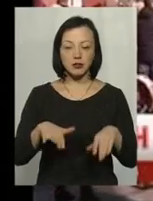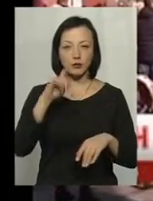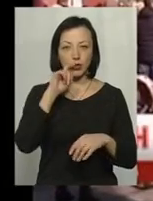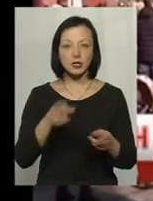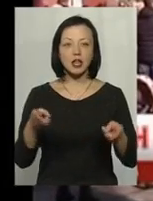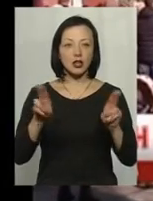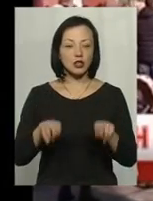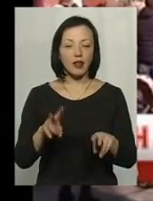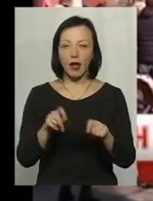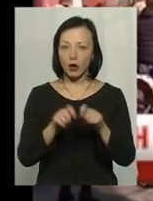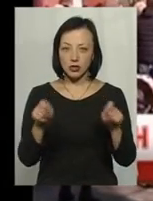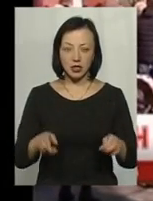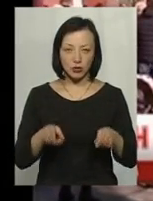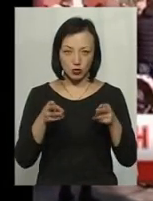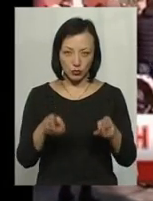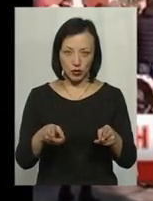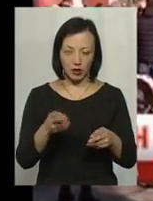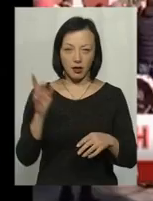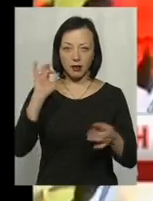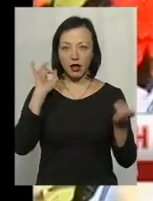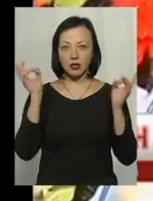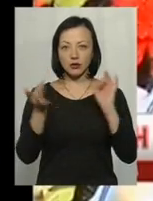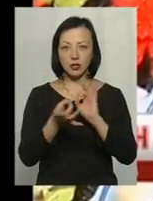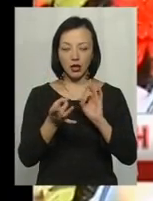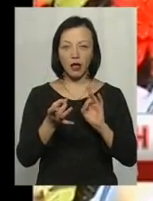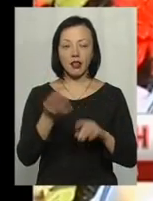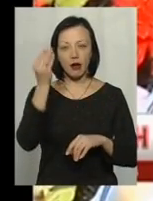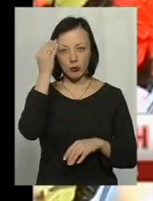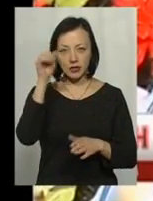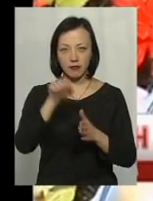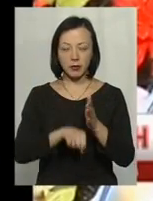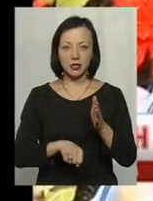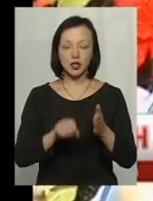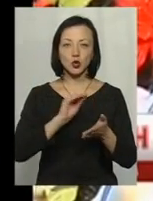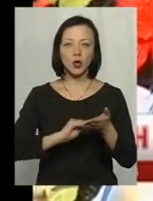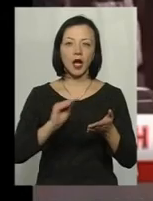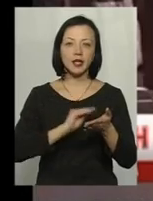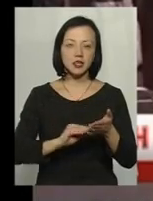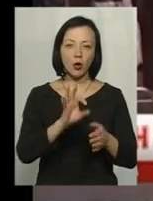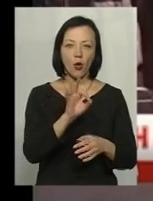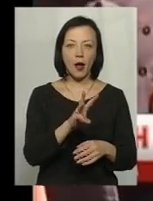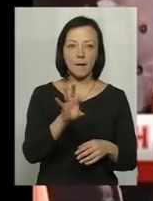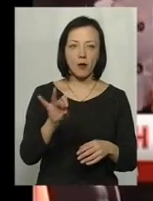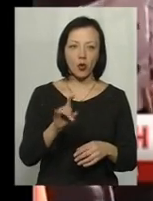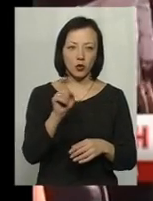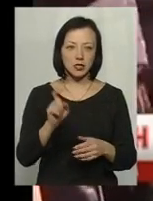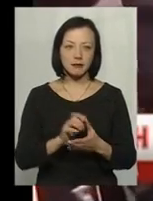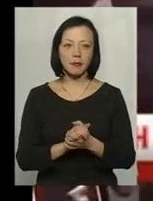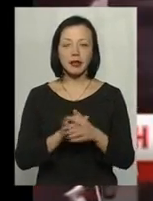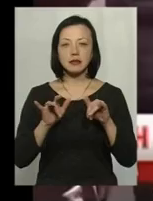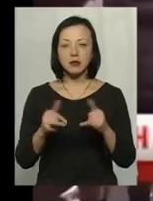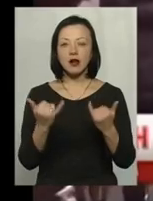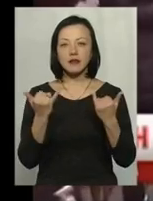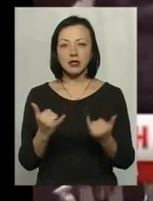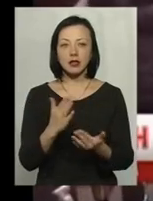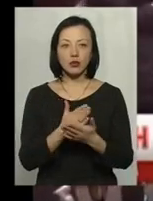залишаються і нерозкриті злочини, серед яких і найрезонансніший – навмисне вбивство нетішинської журналістки Ольги Мороз. А справа наразі